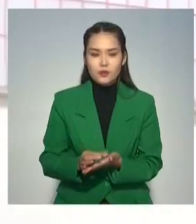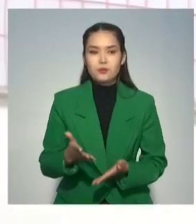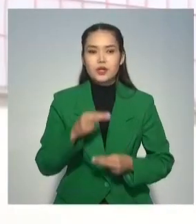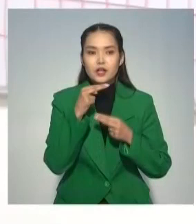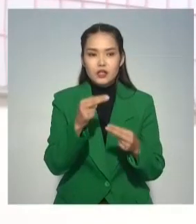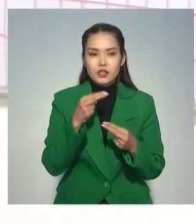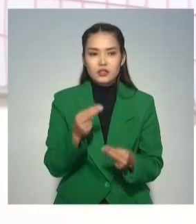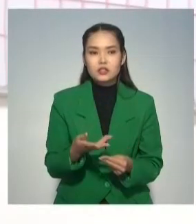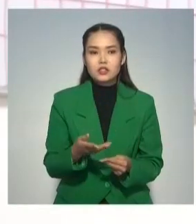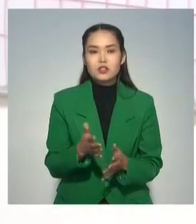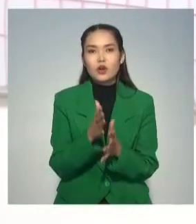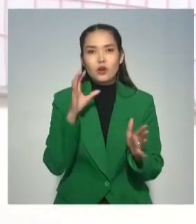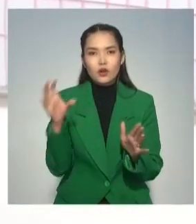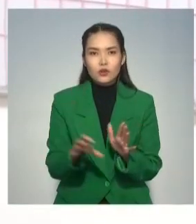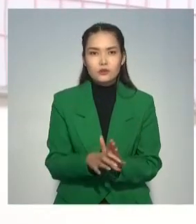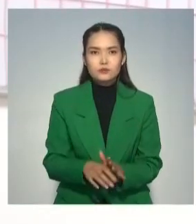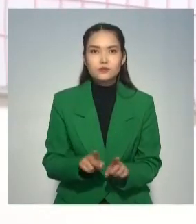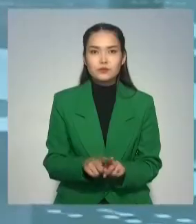отыр. Қандай сайлау болатынын біліп отыр.